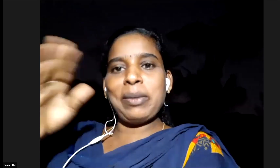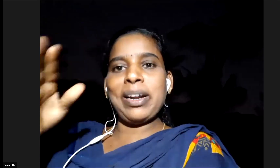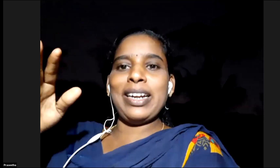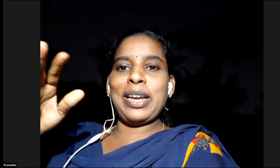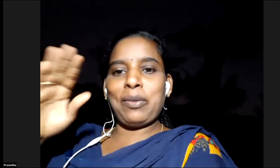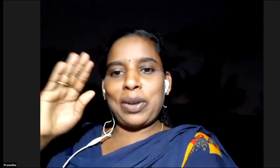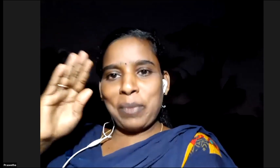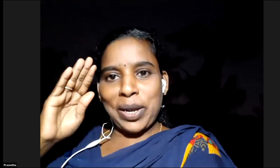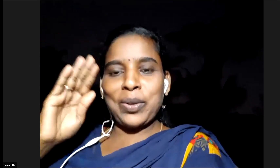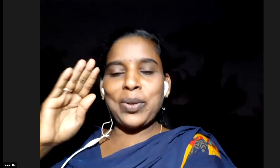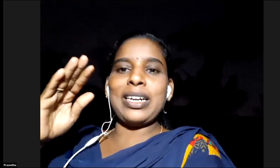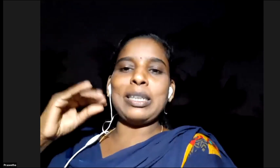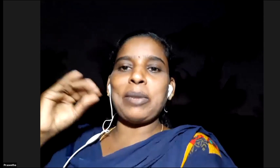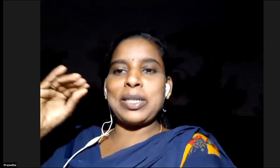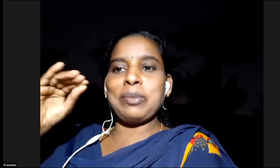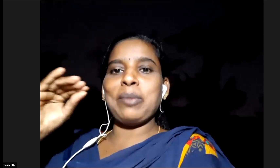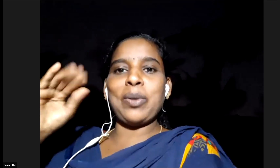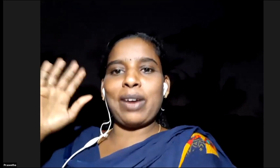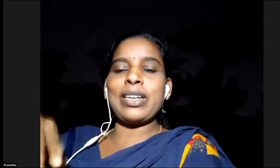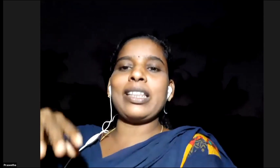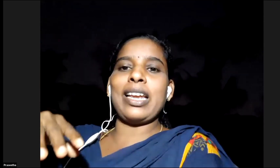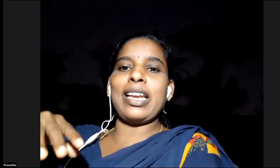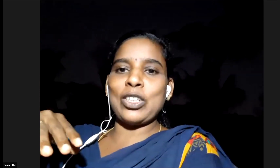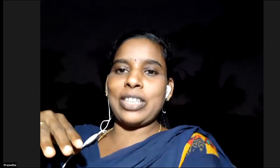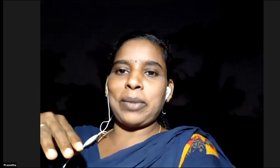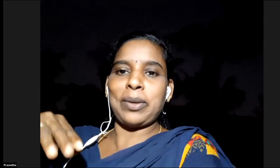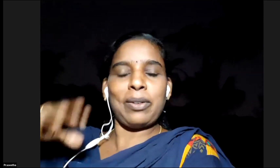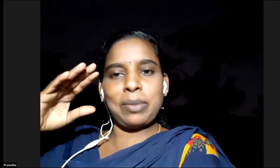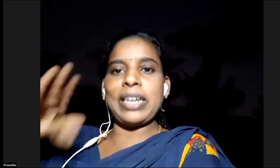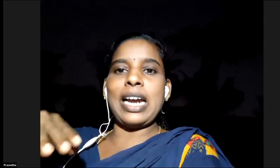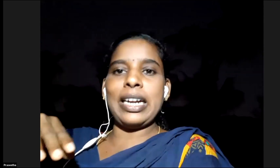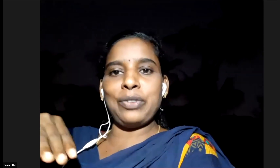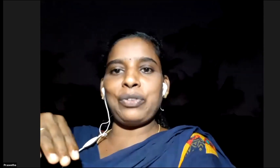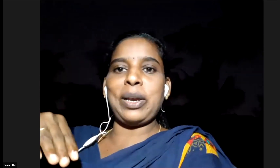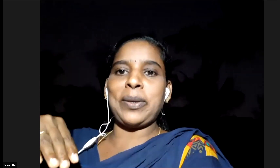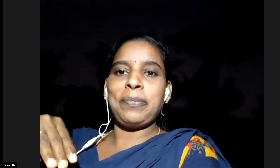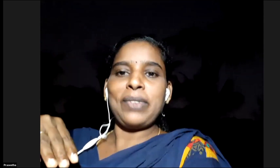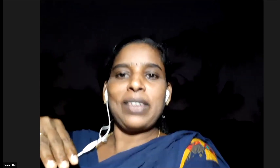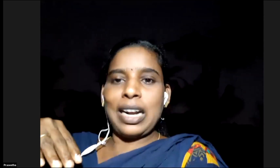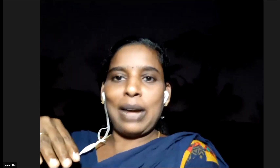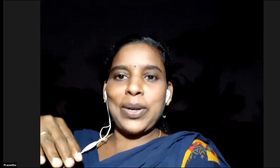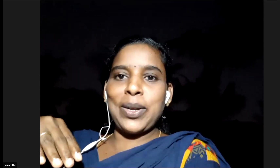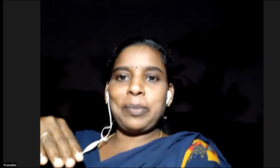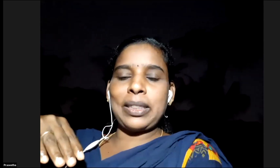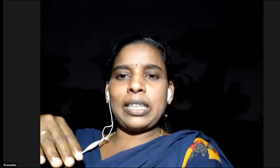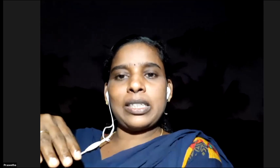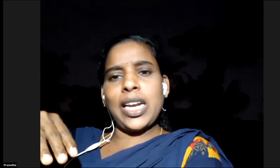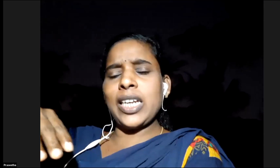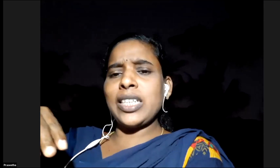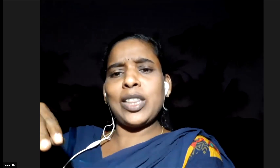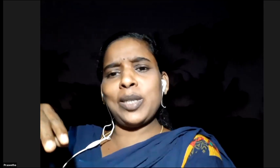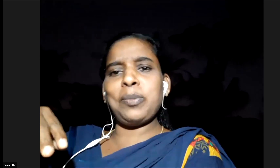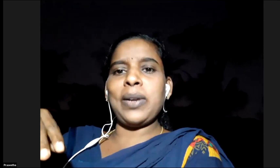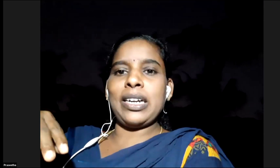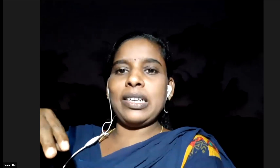അവര് നമ്മളെ റീഡ് ചെയ്യും. അവരുടെ മൈന്യൂട്ടായിട്ടുള്ള നമ്മുടെ സിദ്ധ പോലും അവർക്ക് കൃത്യമായിട്ട് വാച്ച് ചെയ്യാൻ പറ്റും, അവർക്ക് ഐഡന്റിഫൈ ചെയ്യാൻ പറ്റും. അതാണ് അവരുടെ ഒരു പ്രത്യേകത.